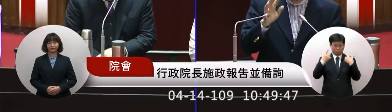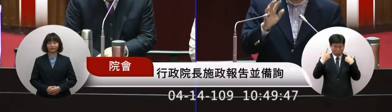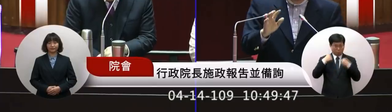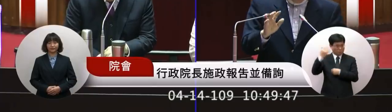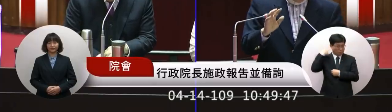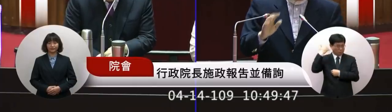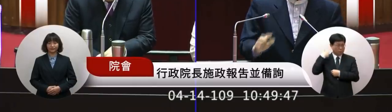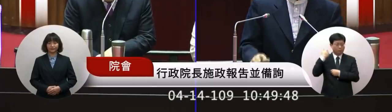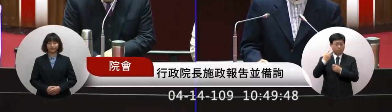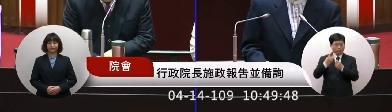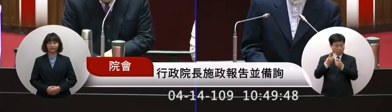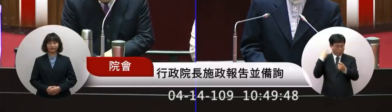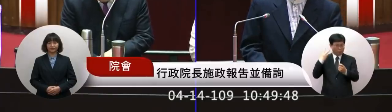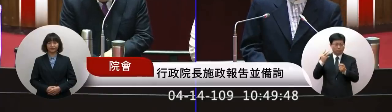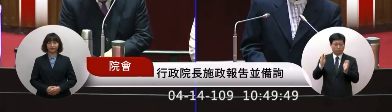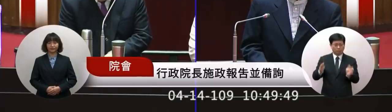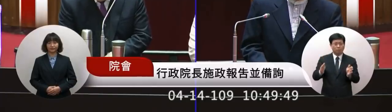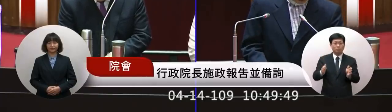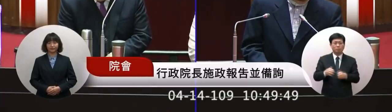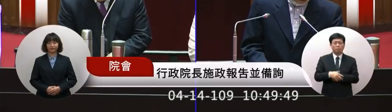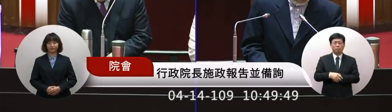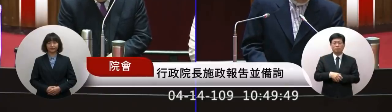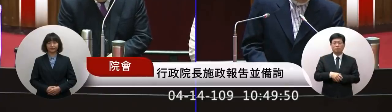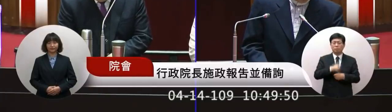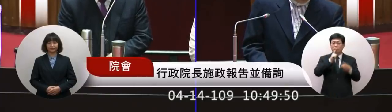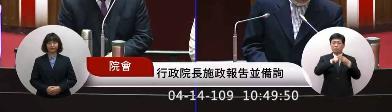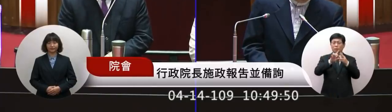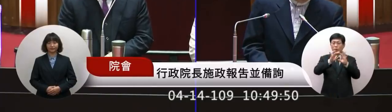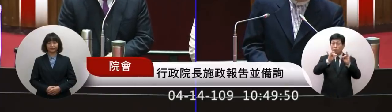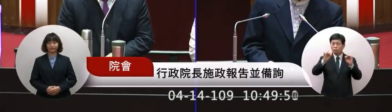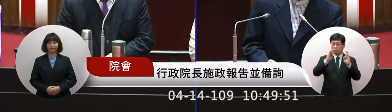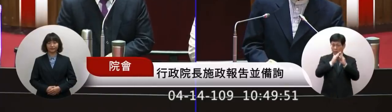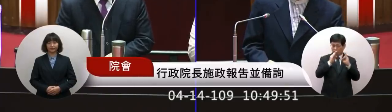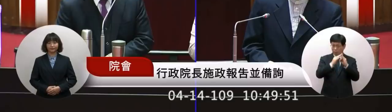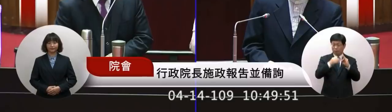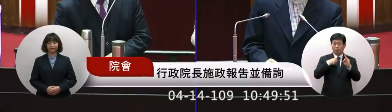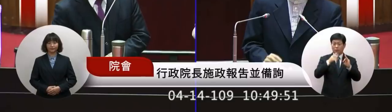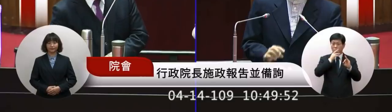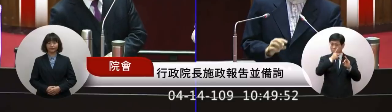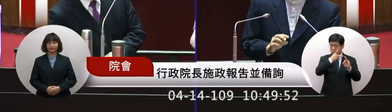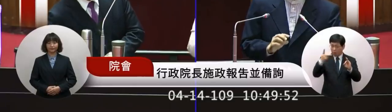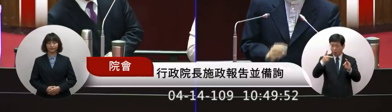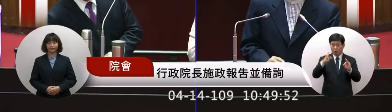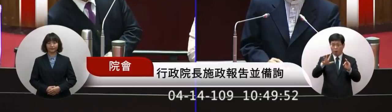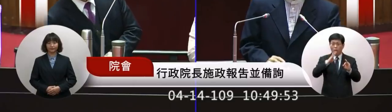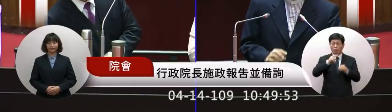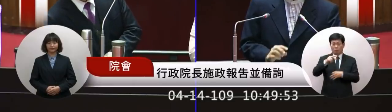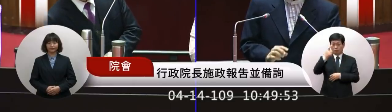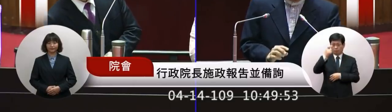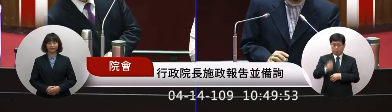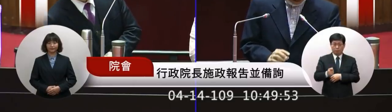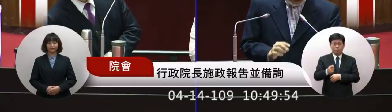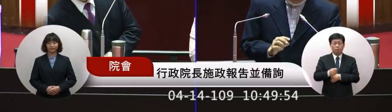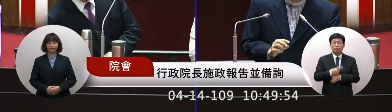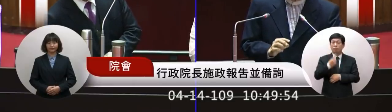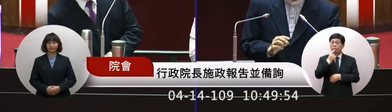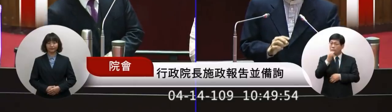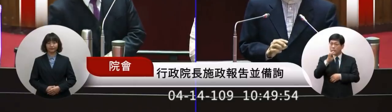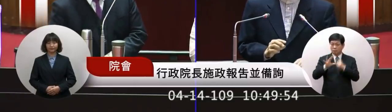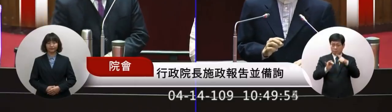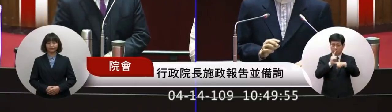过去三年，土银啊承贷的额度有200亿，利率